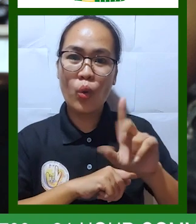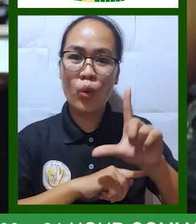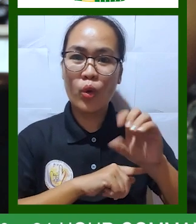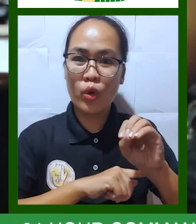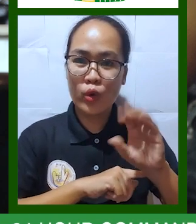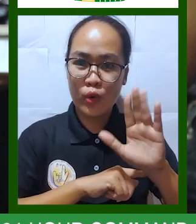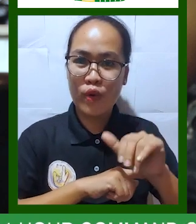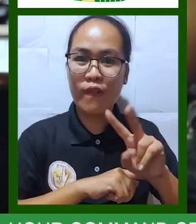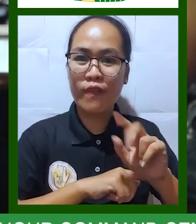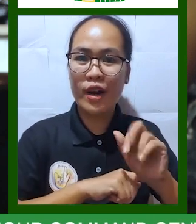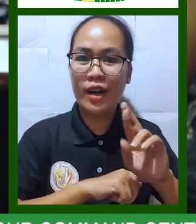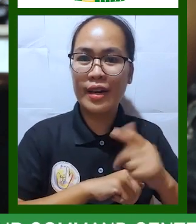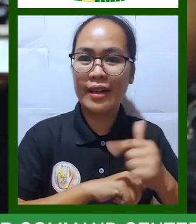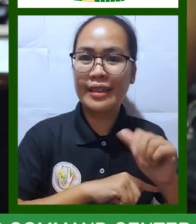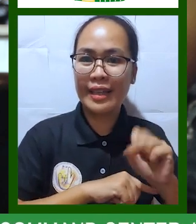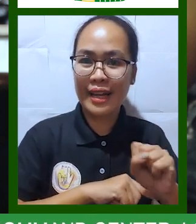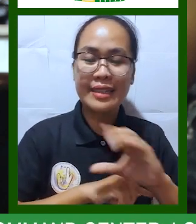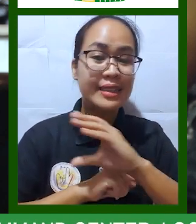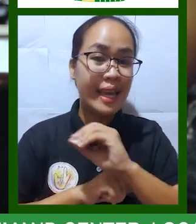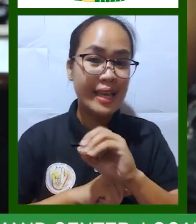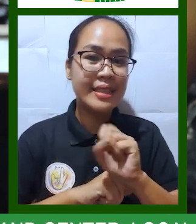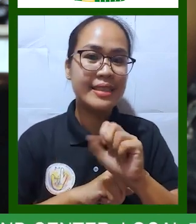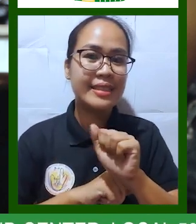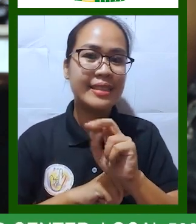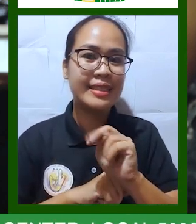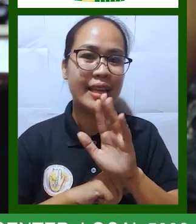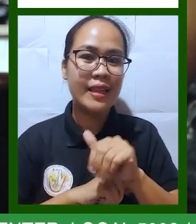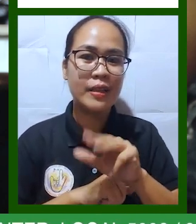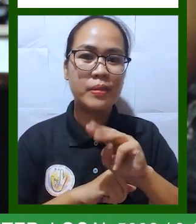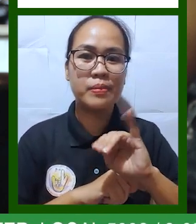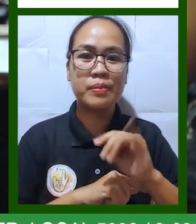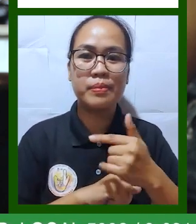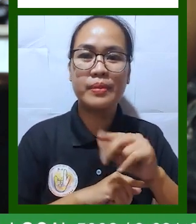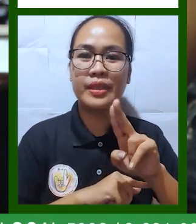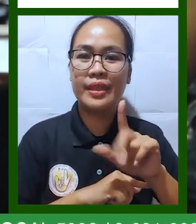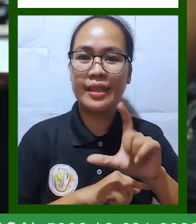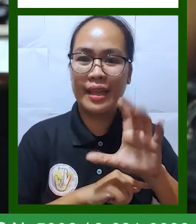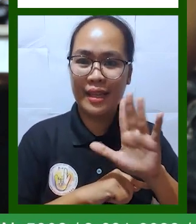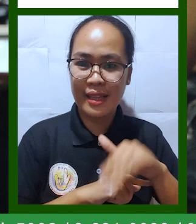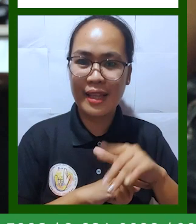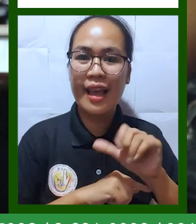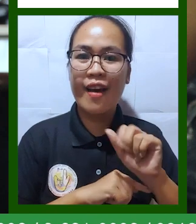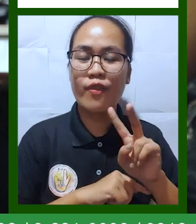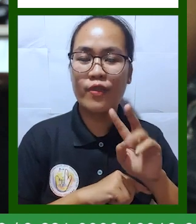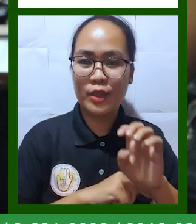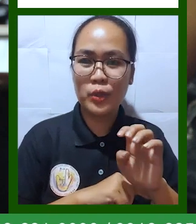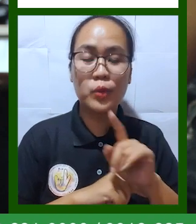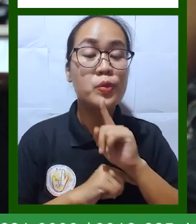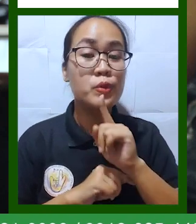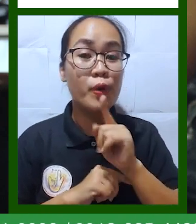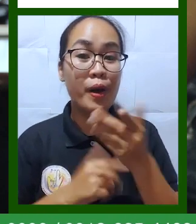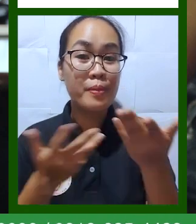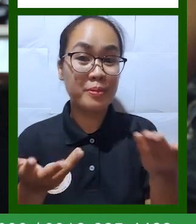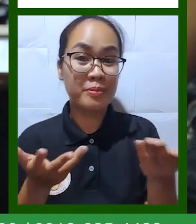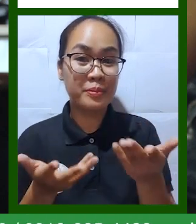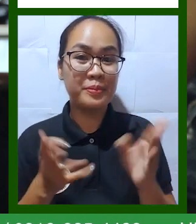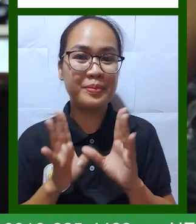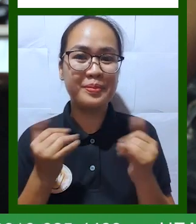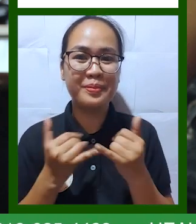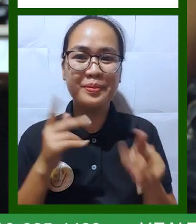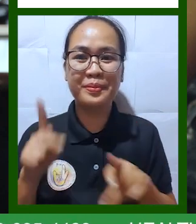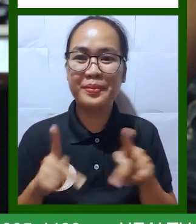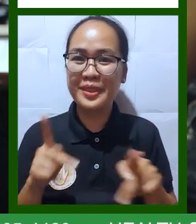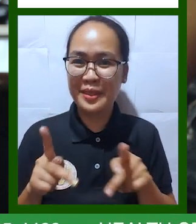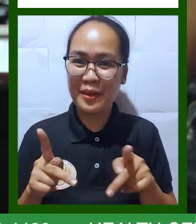ng San Miguel Avenue. So sa ating mga kabarangay, of course, advance Happy Chinese New Year po sa ating lahat. Sayang,